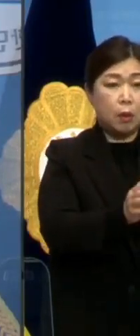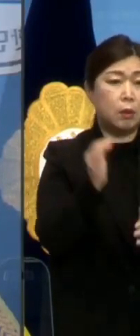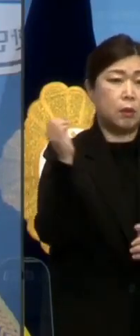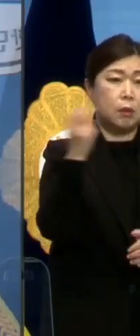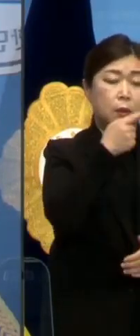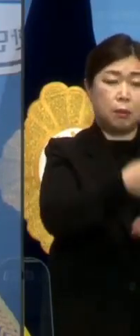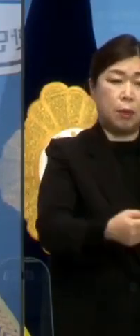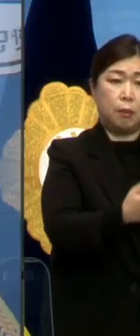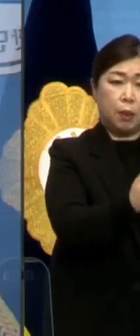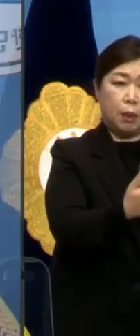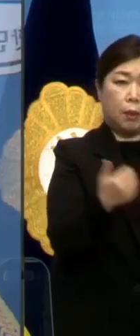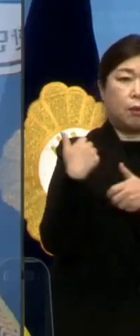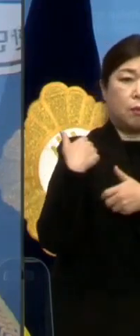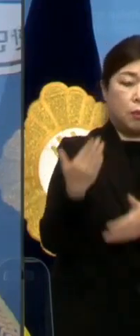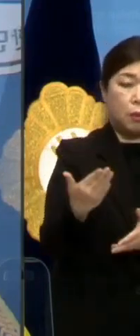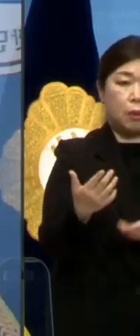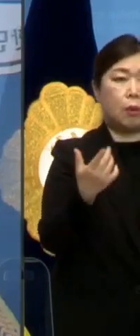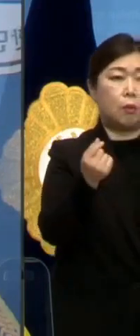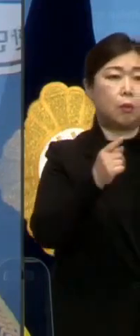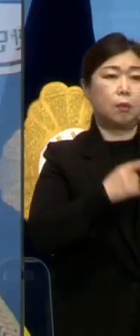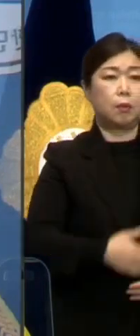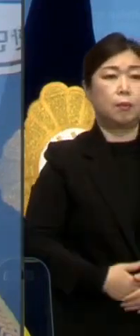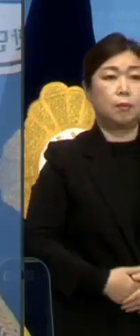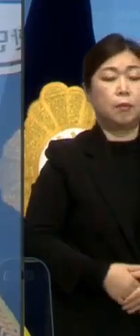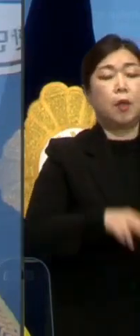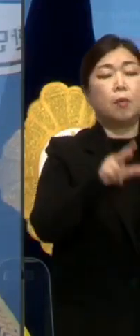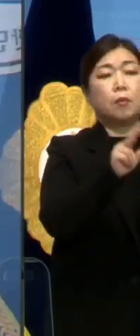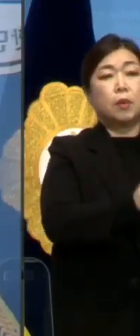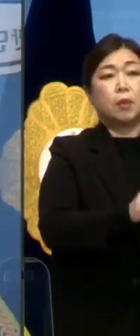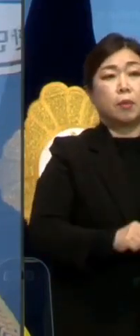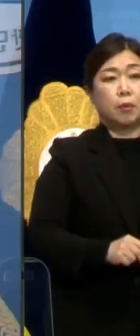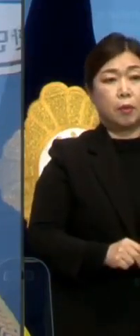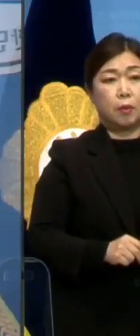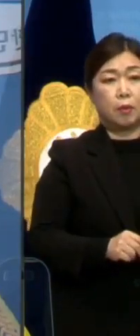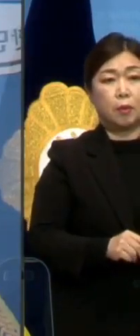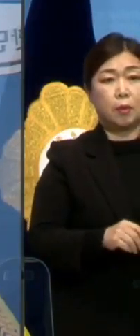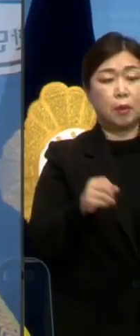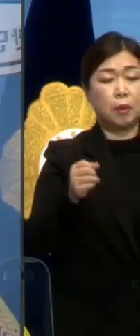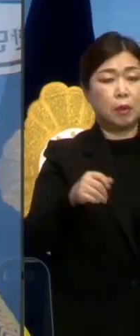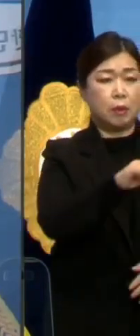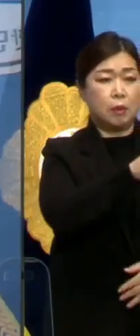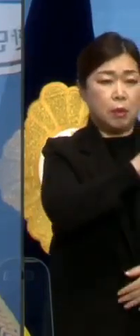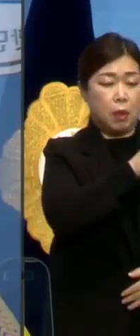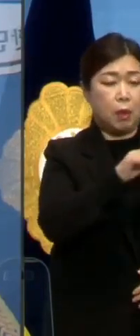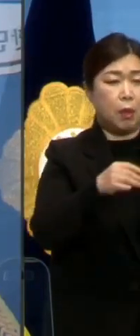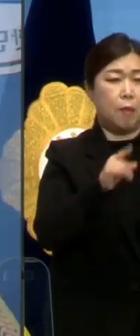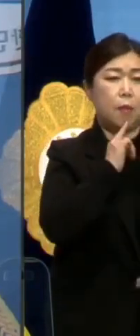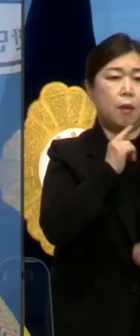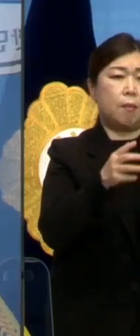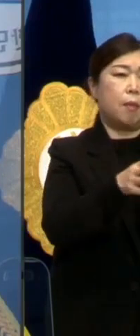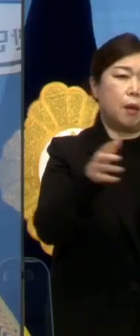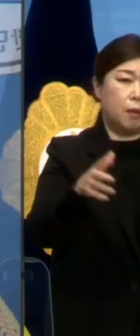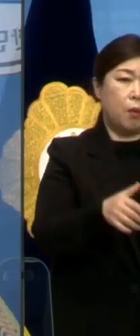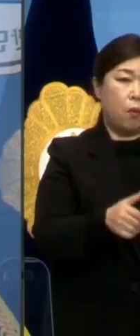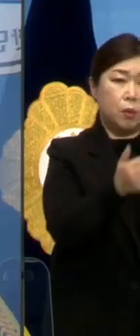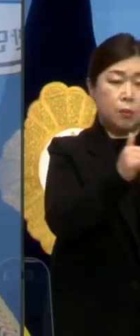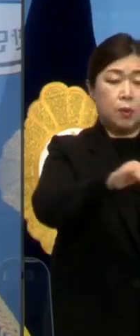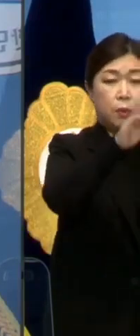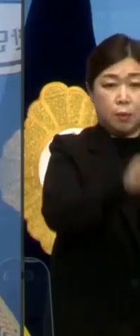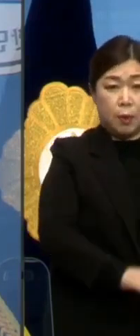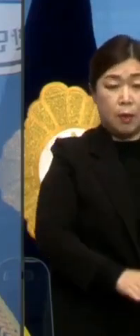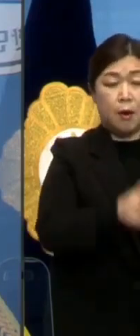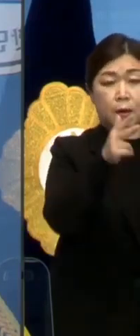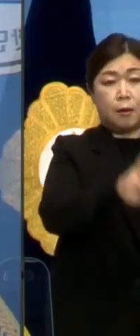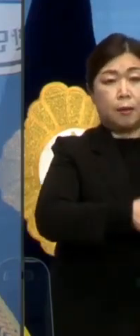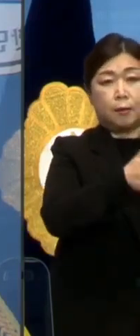재살인방조에 앞장선 것입니다. 문제는 이뿐만이 아닙니다. 가장 논란이 되는 50인 미만 사업장의